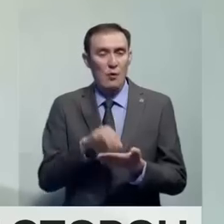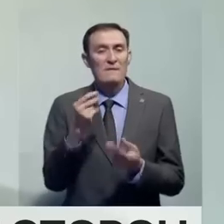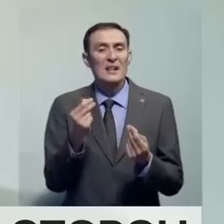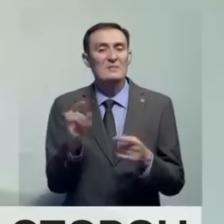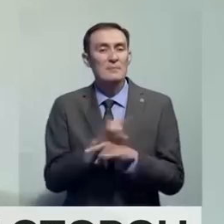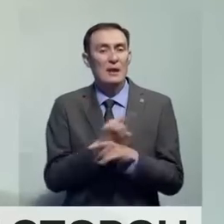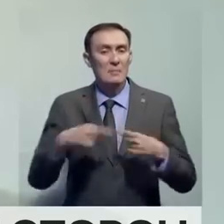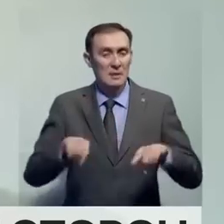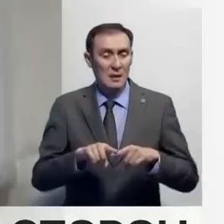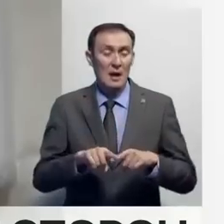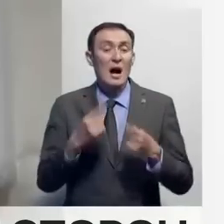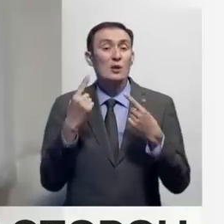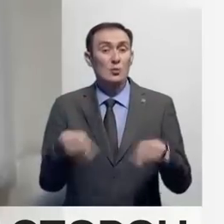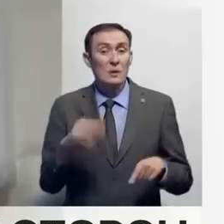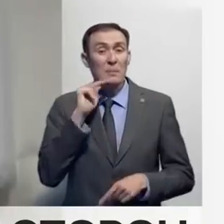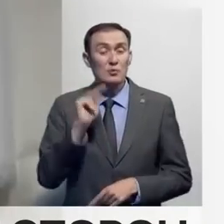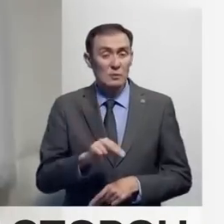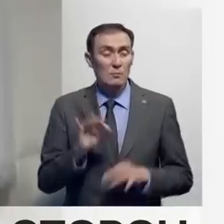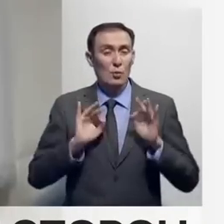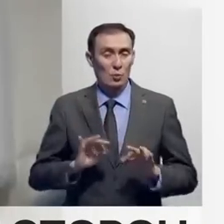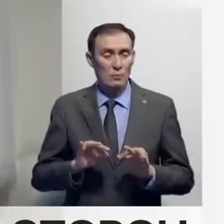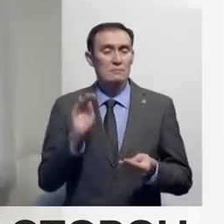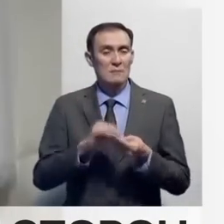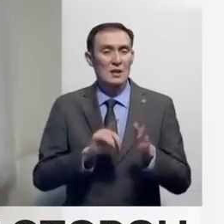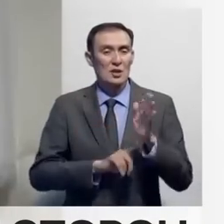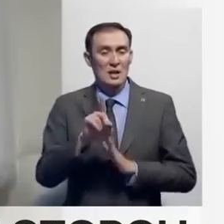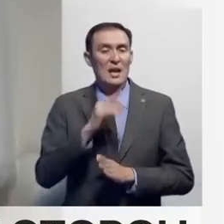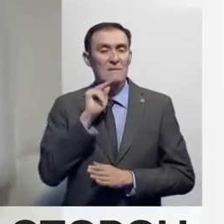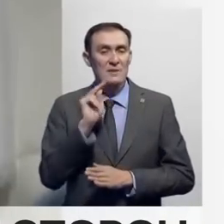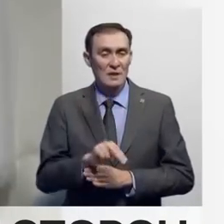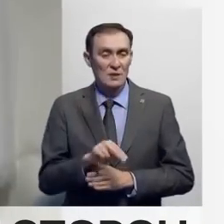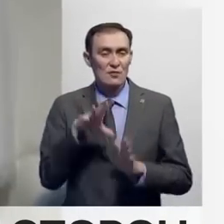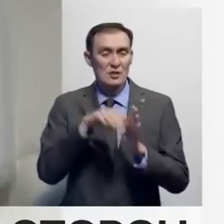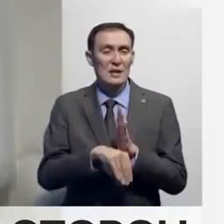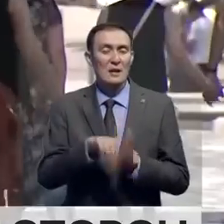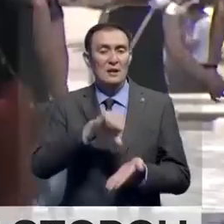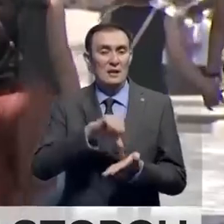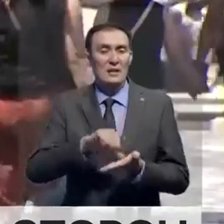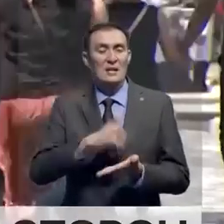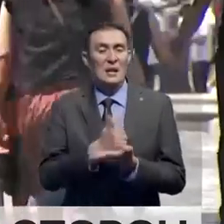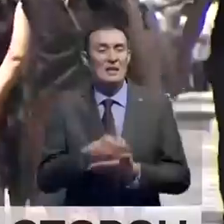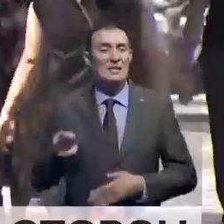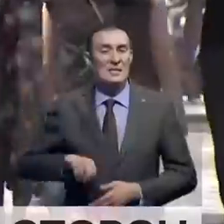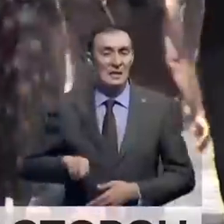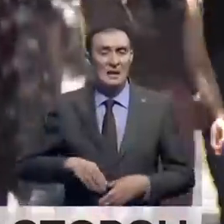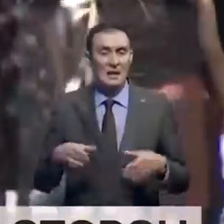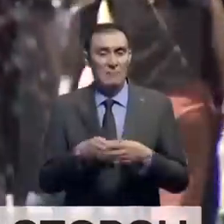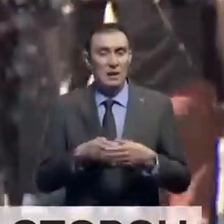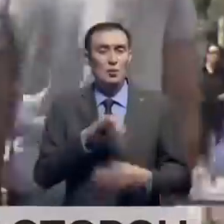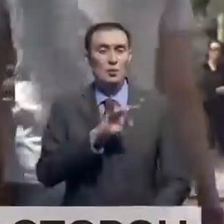о финансовой пирамиде остальным подсудимым прокурора оставил первоначальное обвинение в числе фигурантов генеральный директор